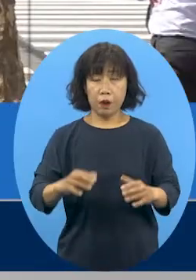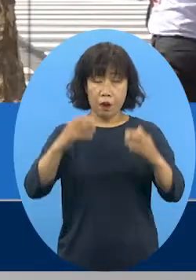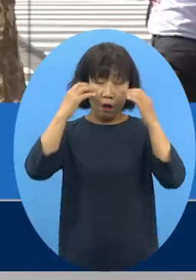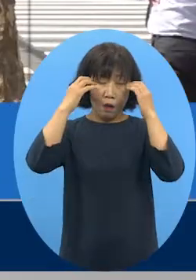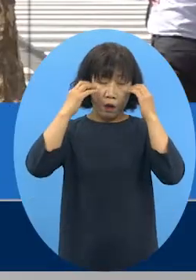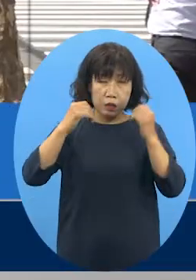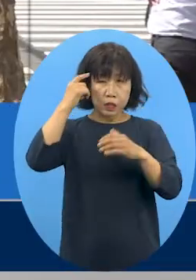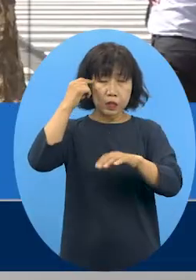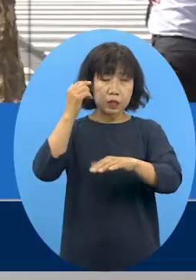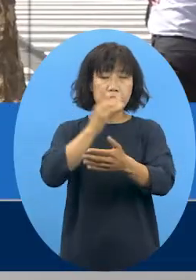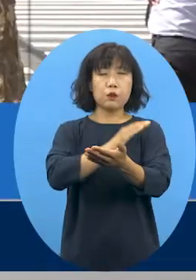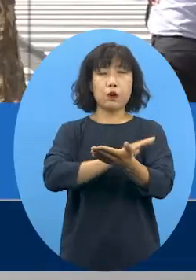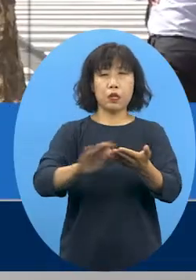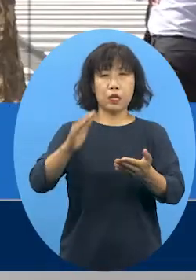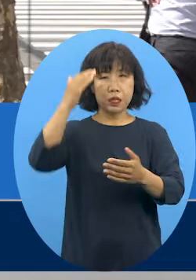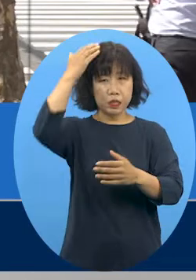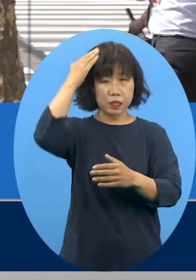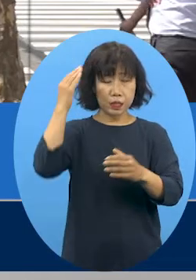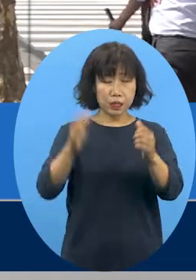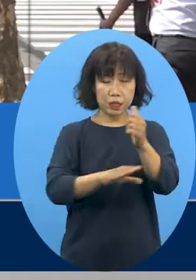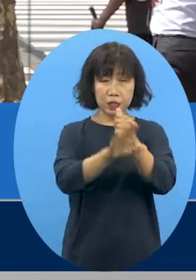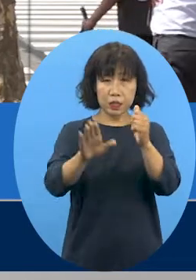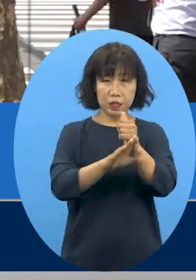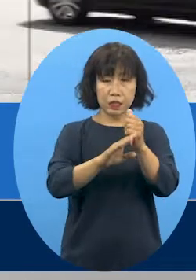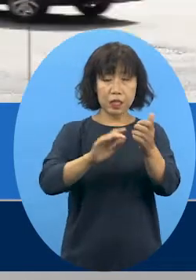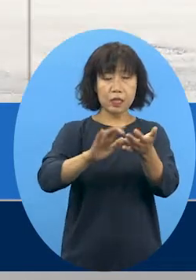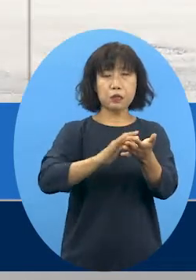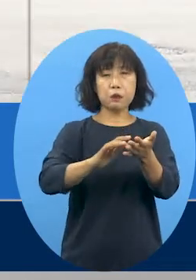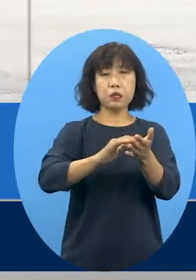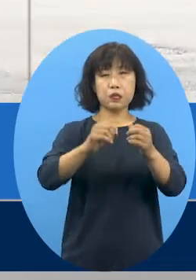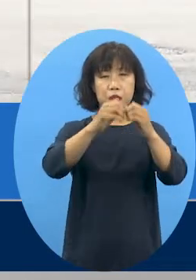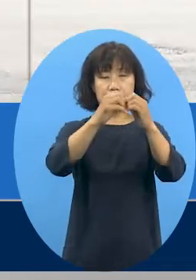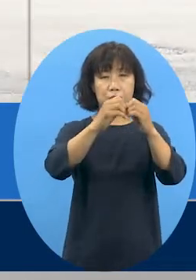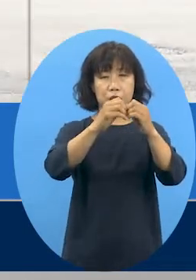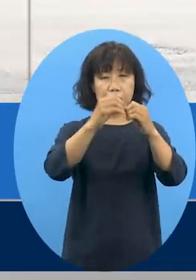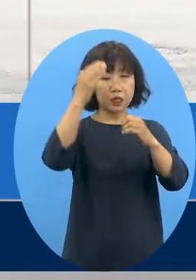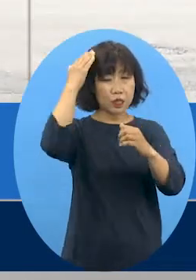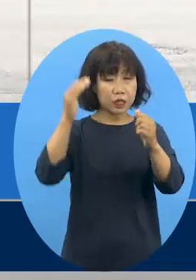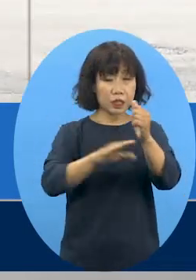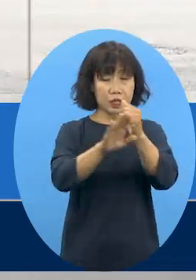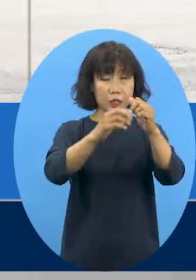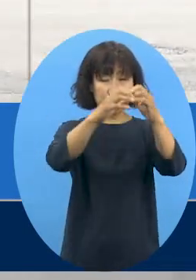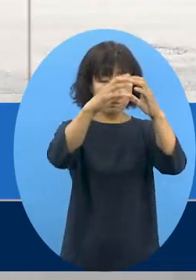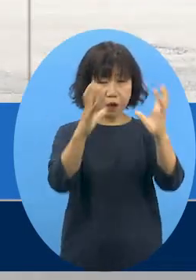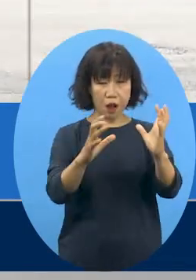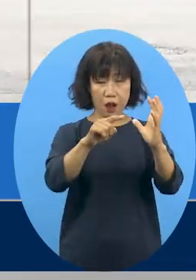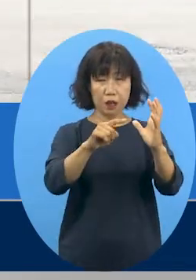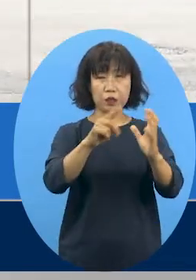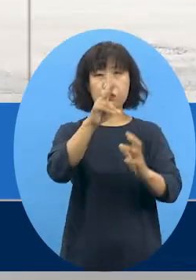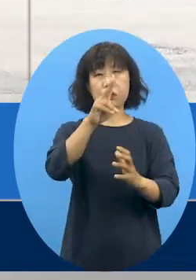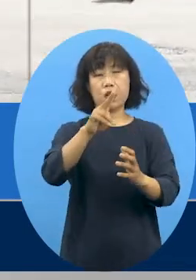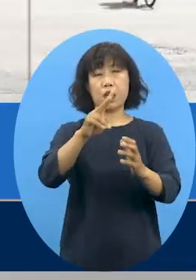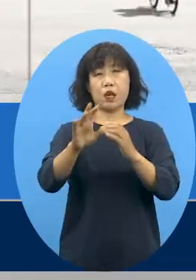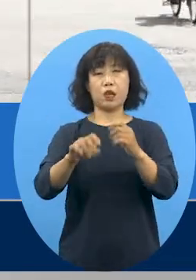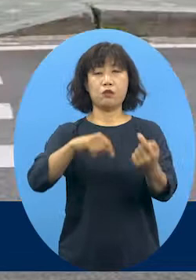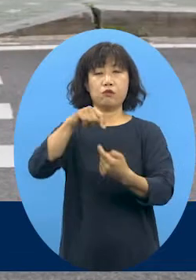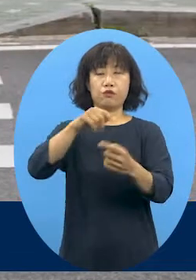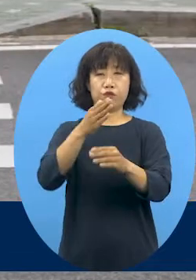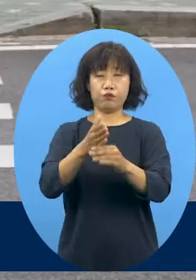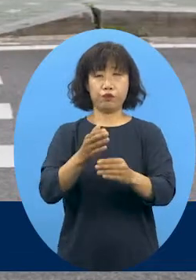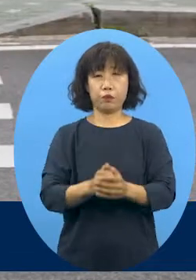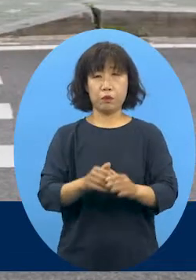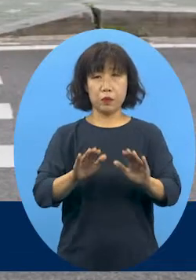호는 여름철 시원한 그늘을 선사하는 디지털 시스템 스마트 그늘막 2개소를 시범 설치해 운영하고 있습니다